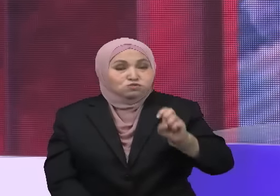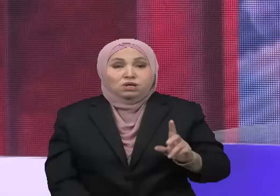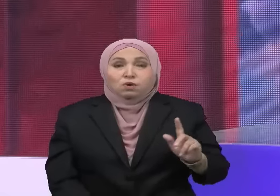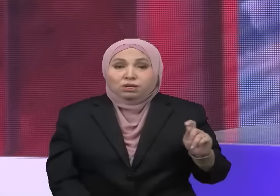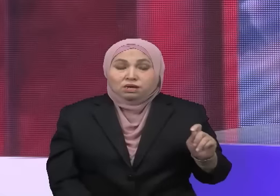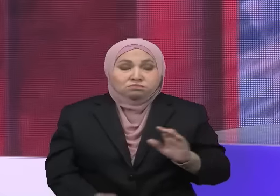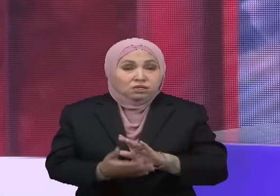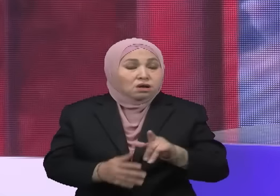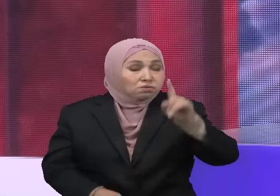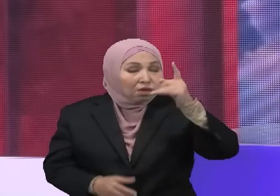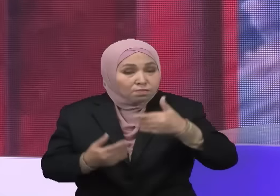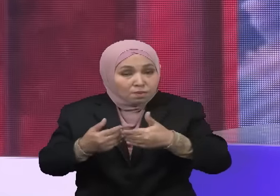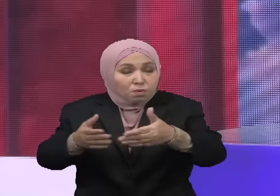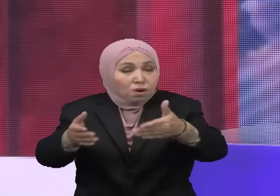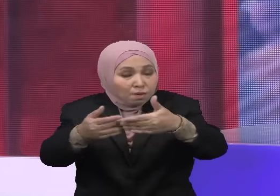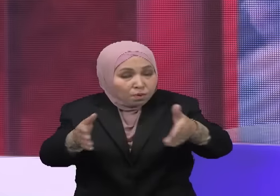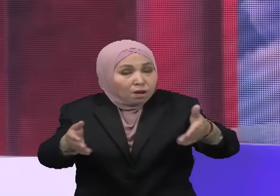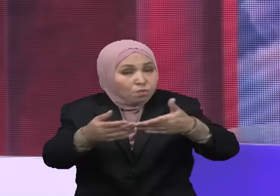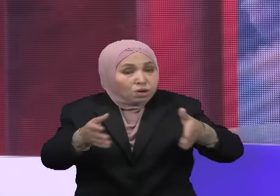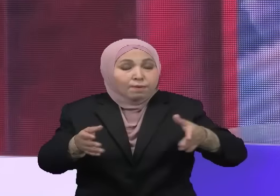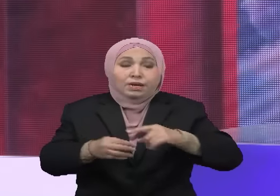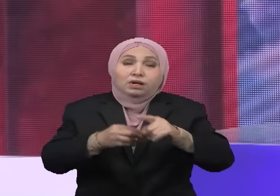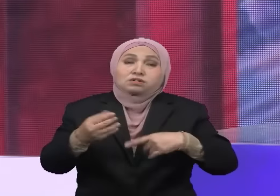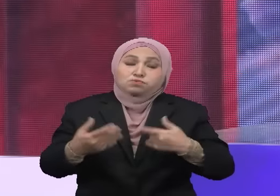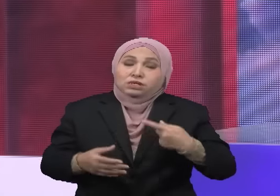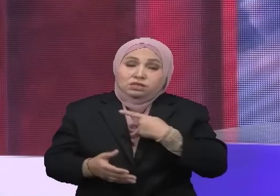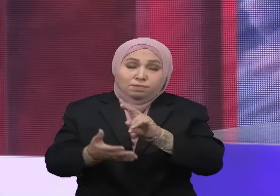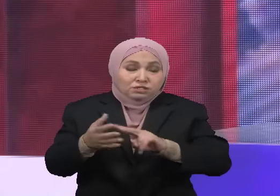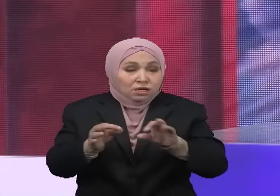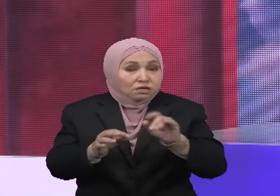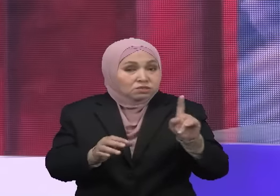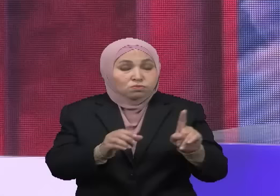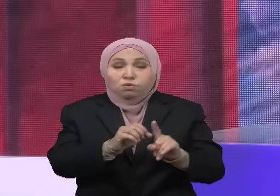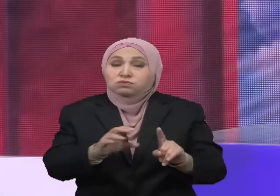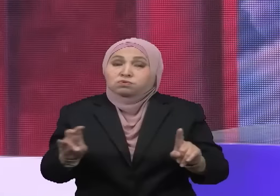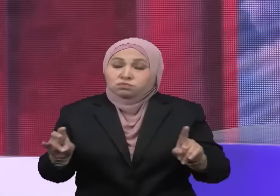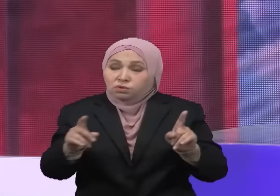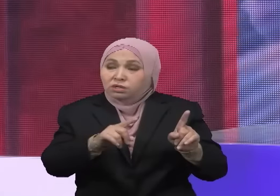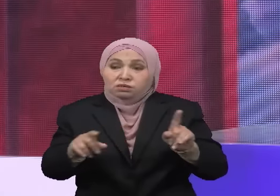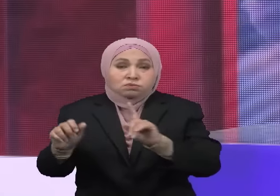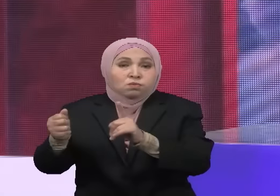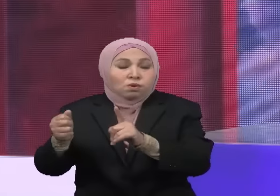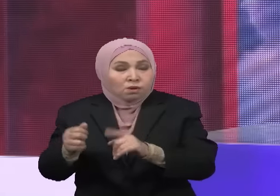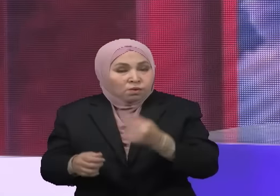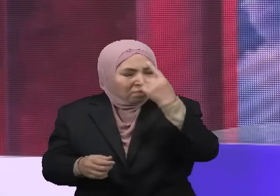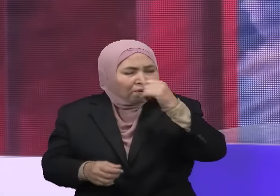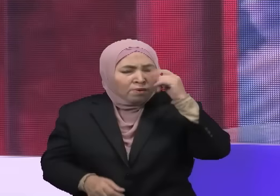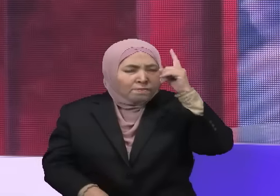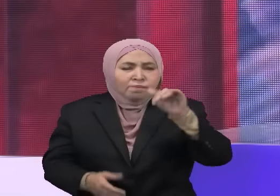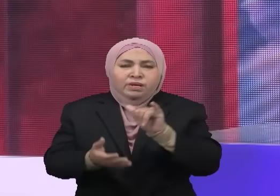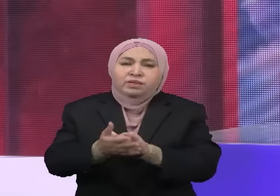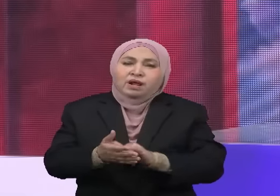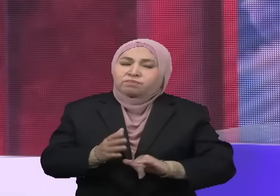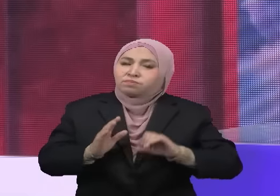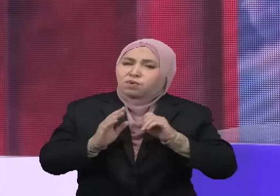Taala. Jadi Allah membongkar perkara ini selepas kita membaca ayat 107 hingga 110 untuk memahami bahawa